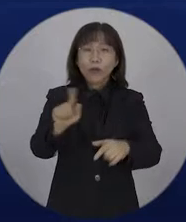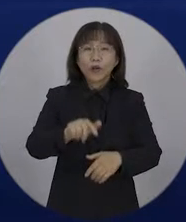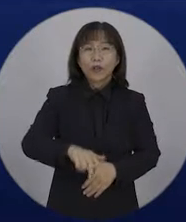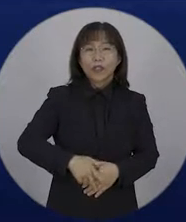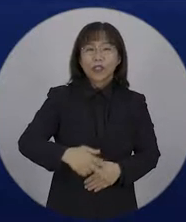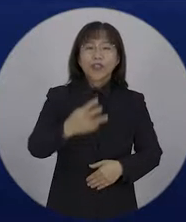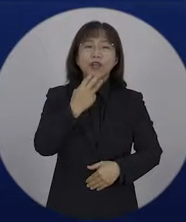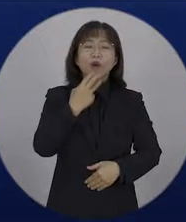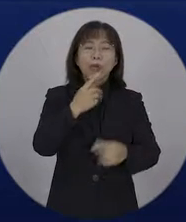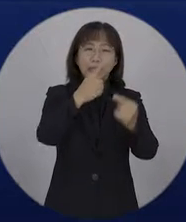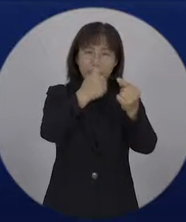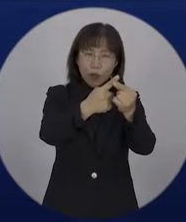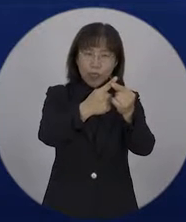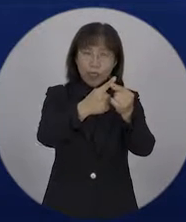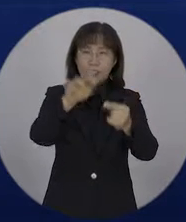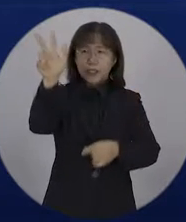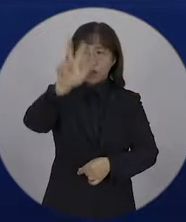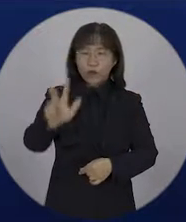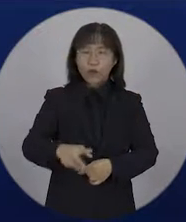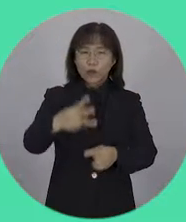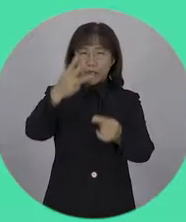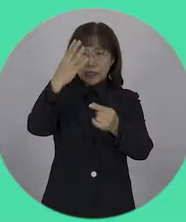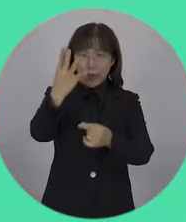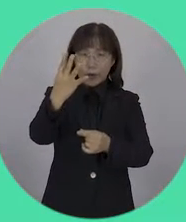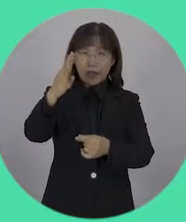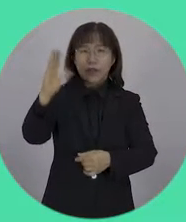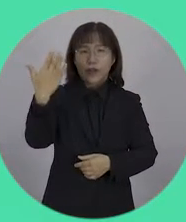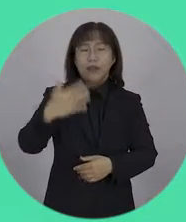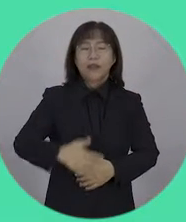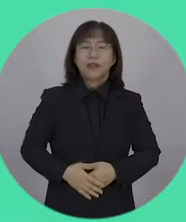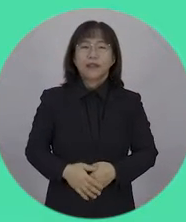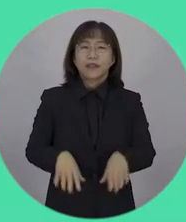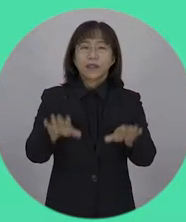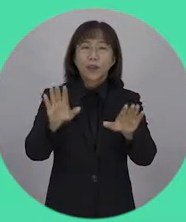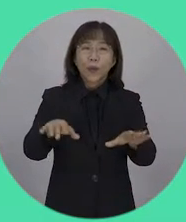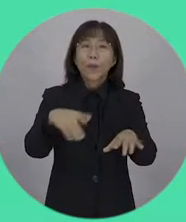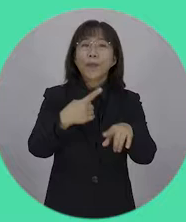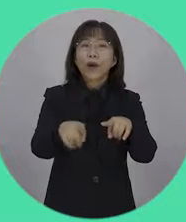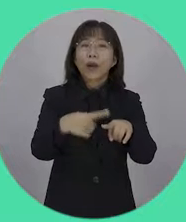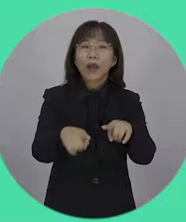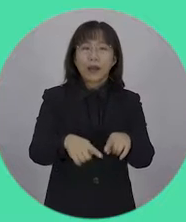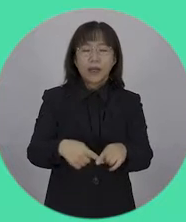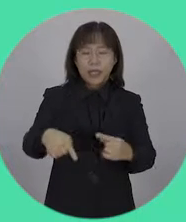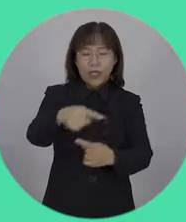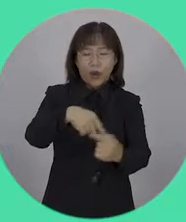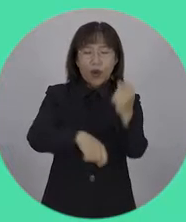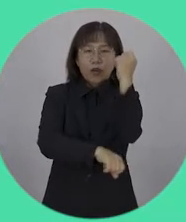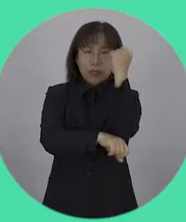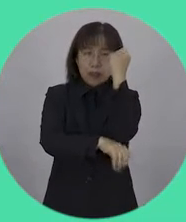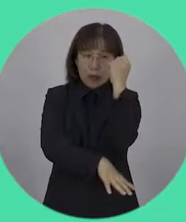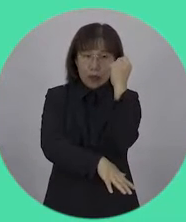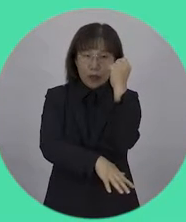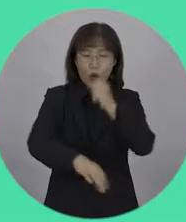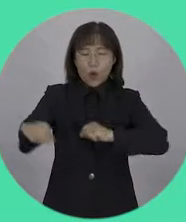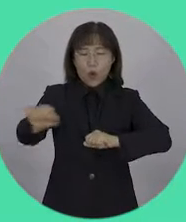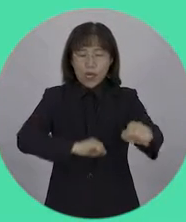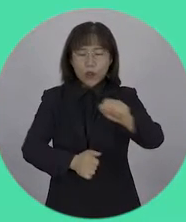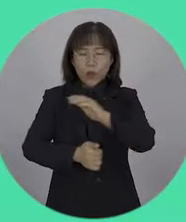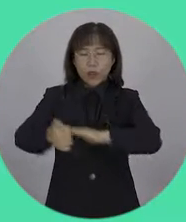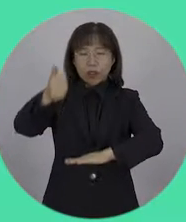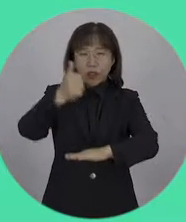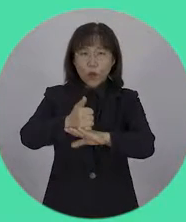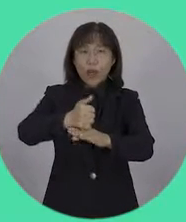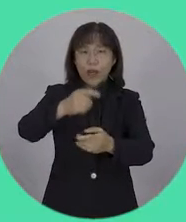4위를 차지하는 쾌거를 올렸습니다. 이번 평가는 경영자원, 경영활동, 경영성과 등